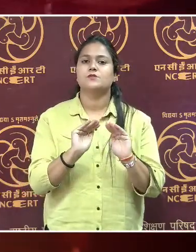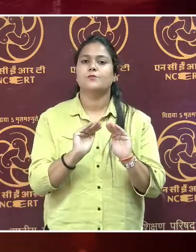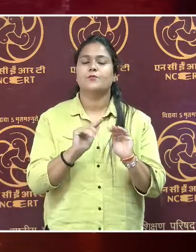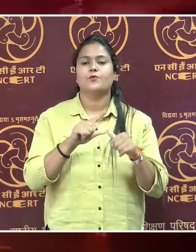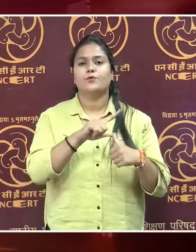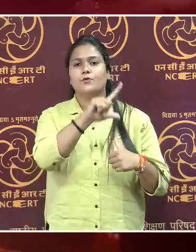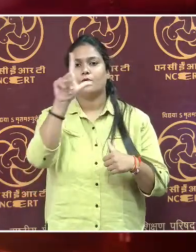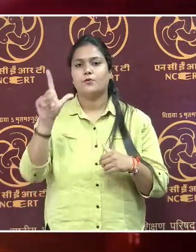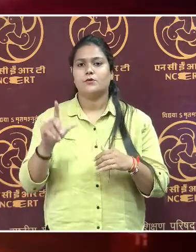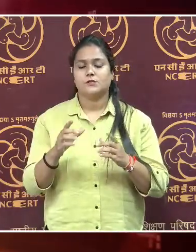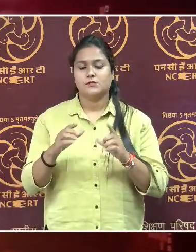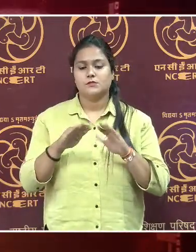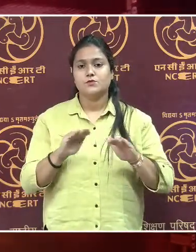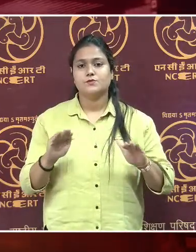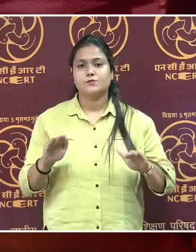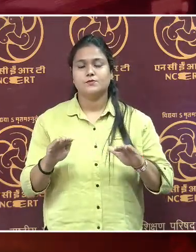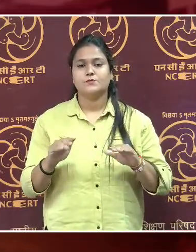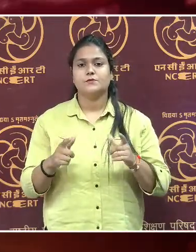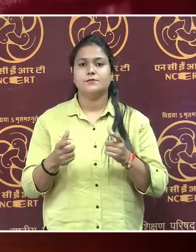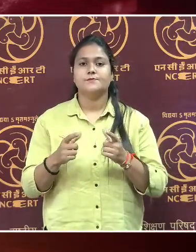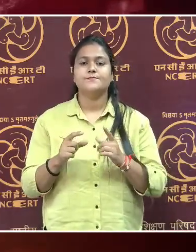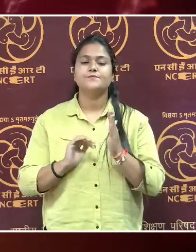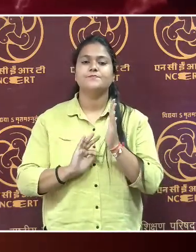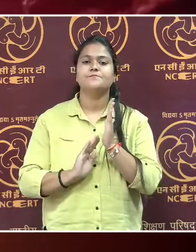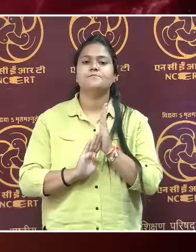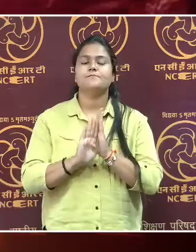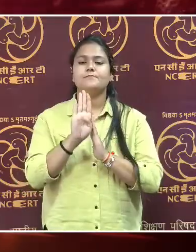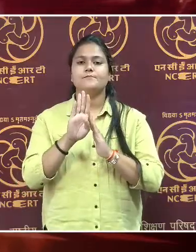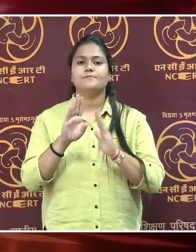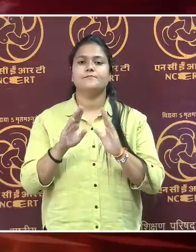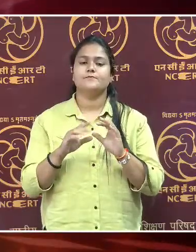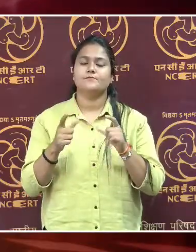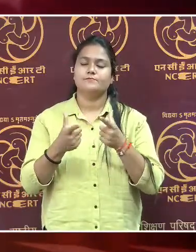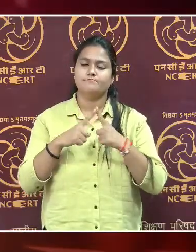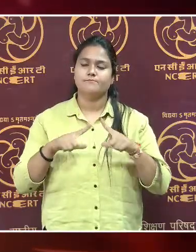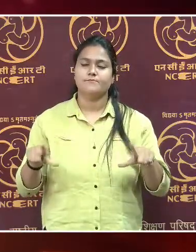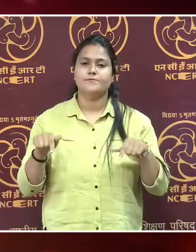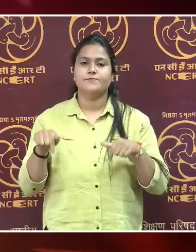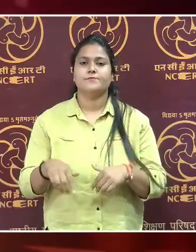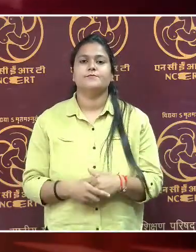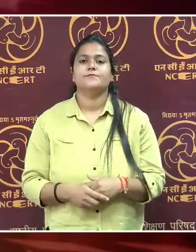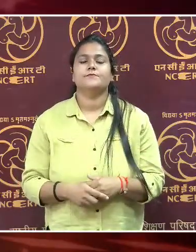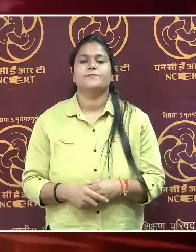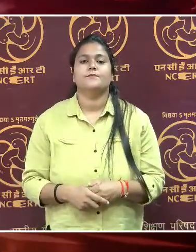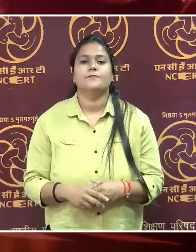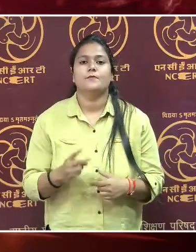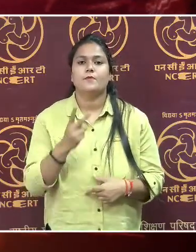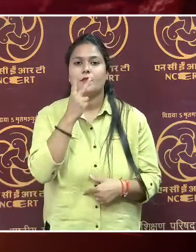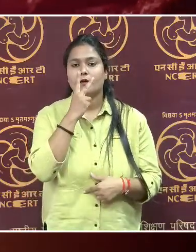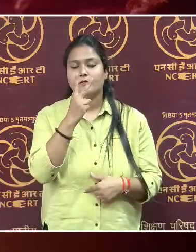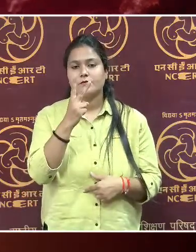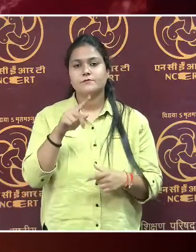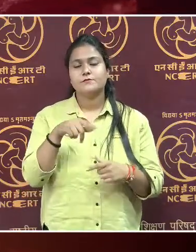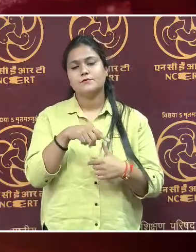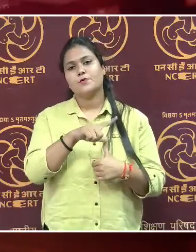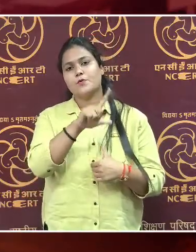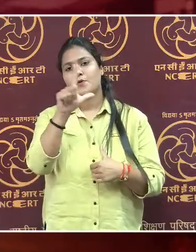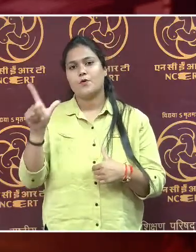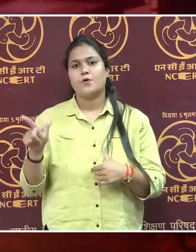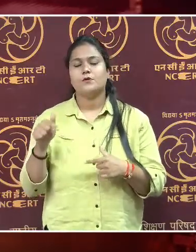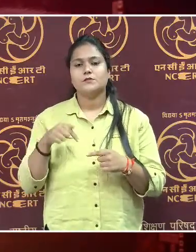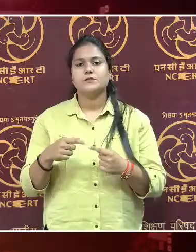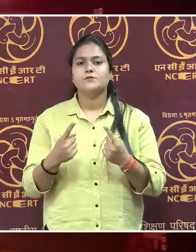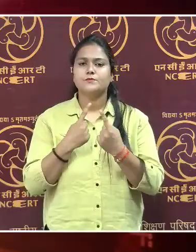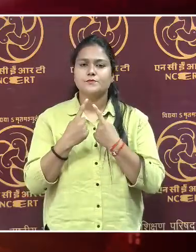language development as well. Yes, thank you so much ma'am for introducing this course to all our viewers. और मैम ने बिल्कुल सही कहा, Rights